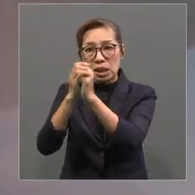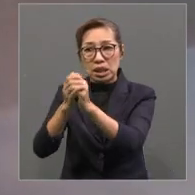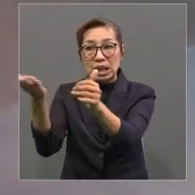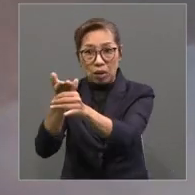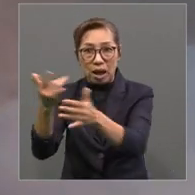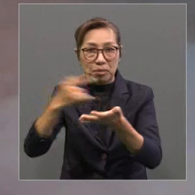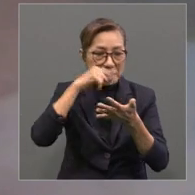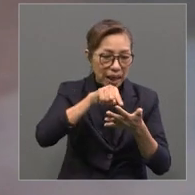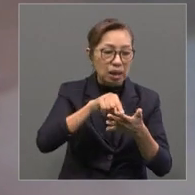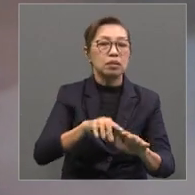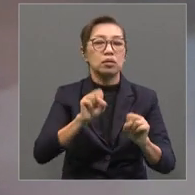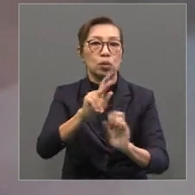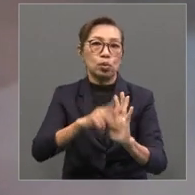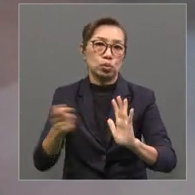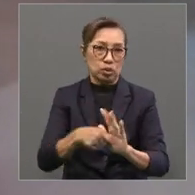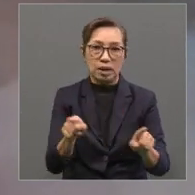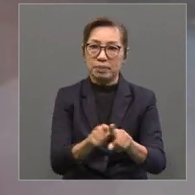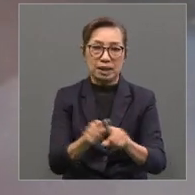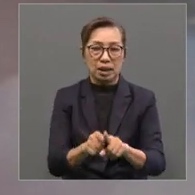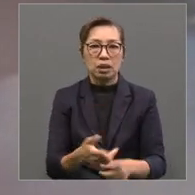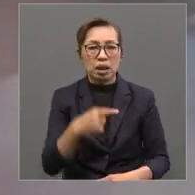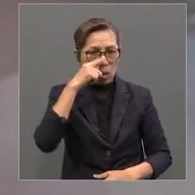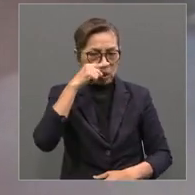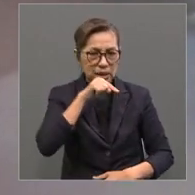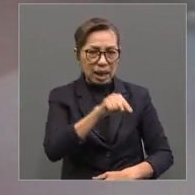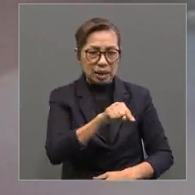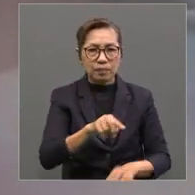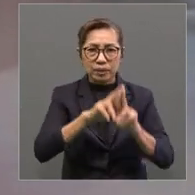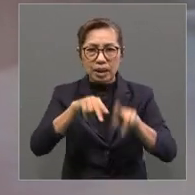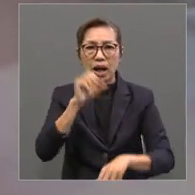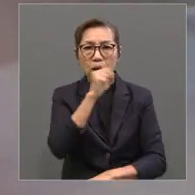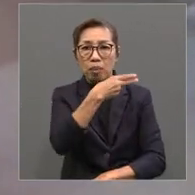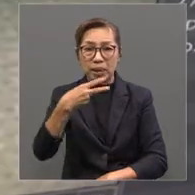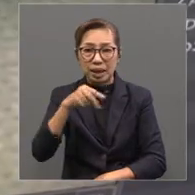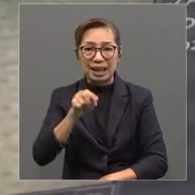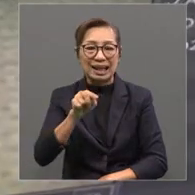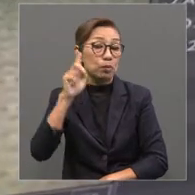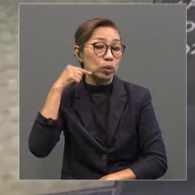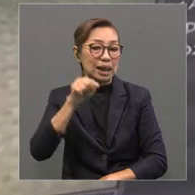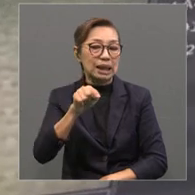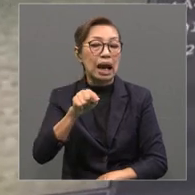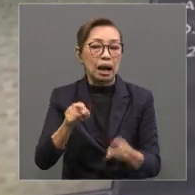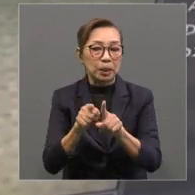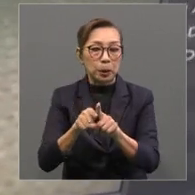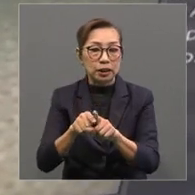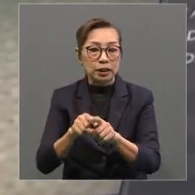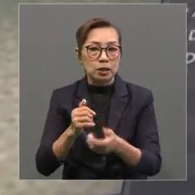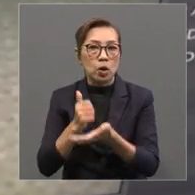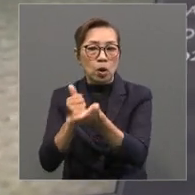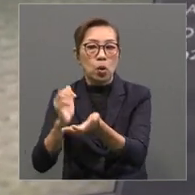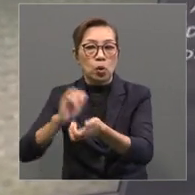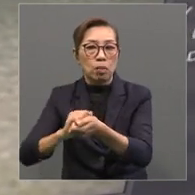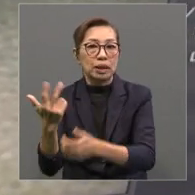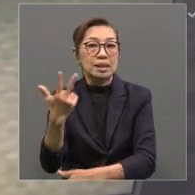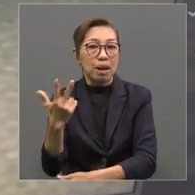ปีที่ทำงานในร้านคาราโอเกะย่านอินทมระนะผู้ทำหน้าที่เป็นเขาบอกว่าเป็นนกต่อในคดีนี้ค่ะถือว่าให้การเป็นประโยชน์ต่อ